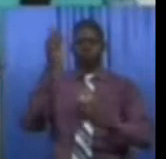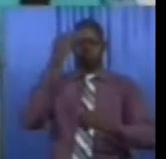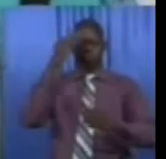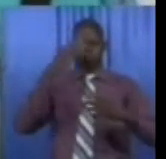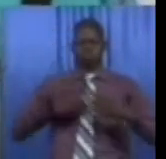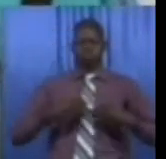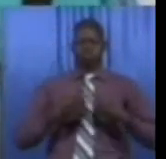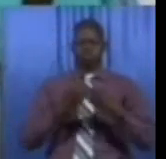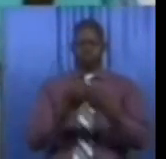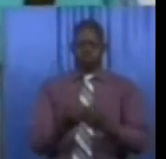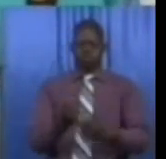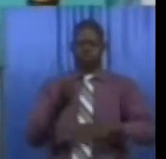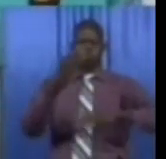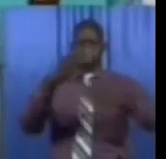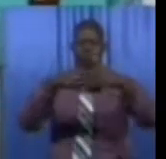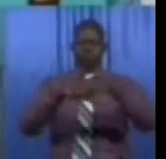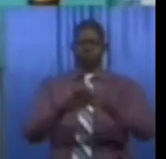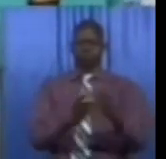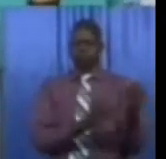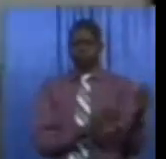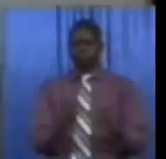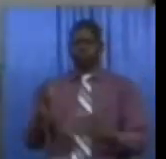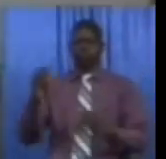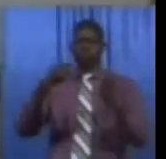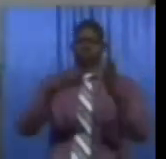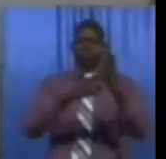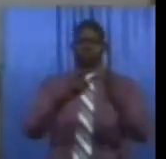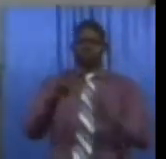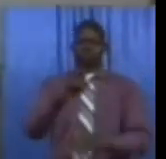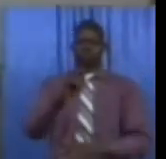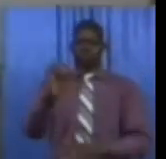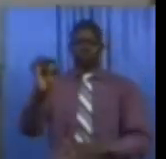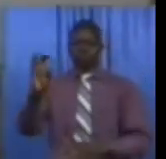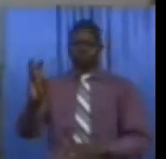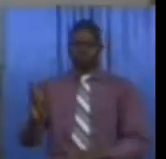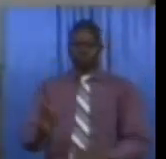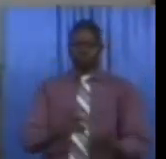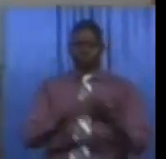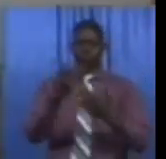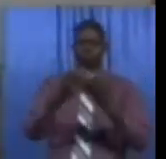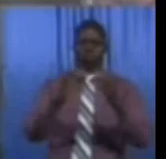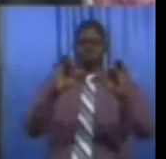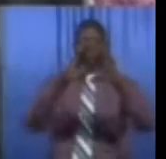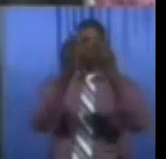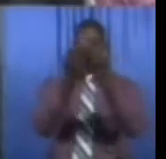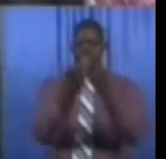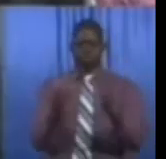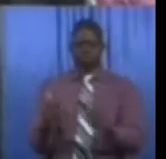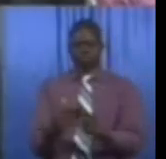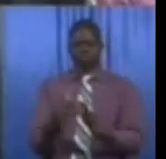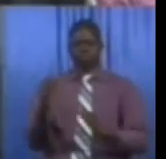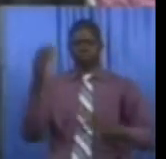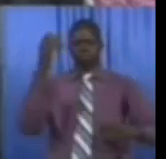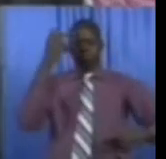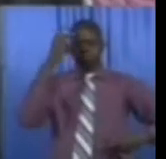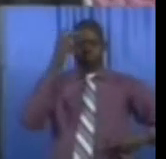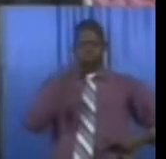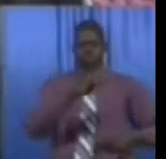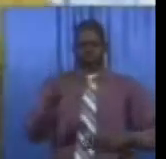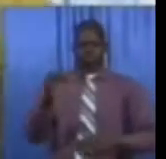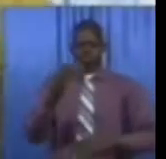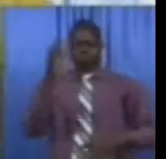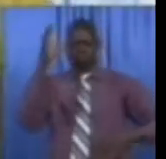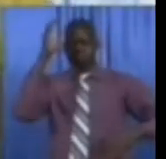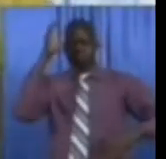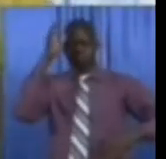Santé intervient depuis 1996 dans la planification familiale, la lutte contre le paludisme, le VIH-Sida, le cancer du col